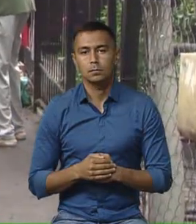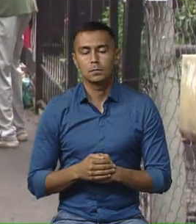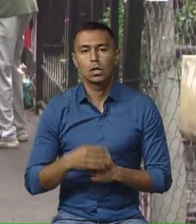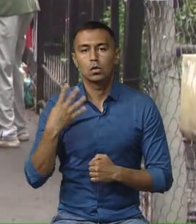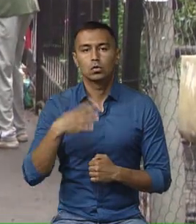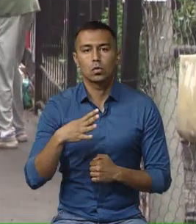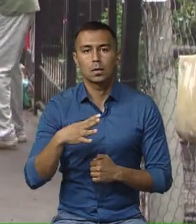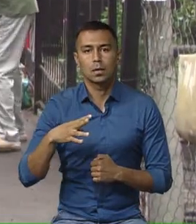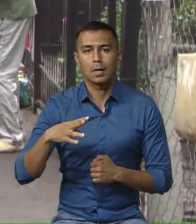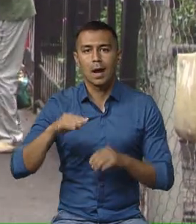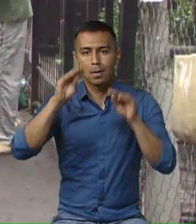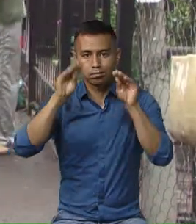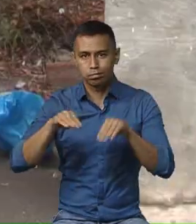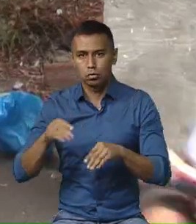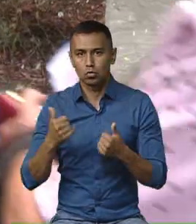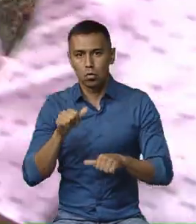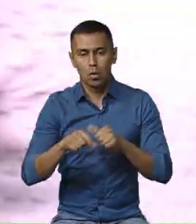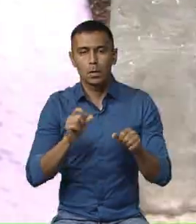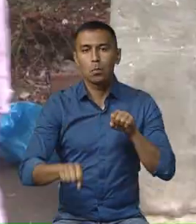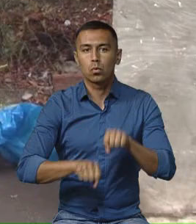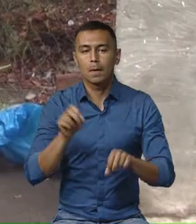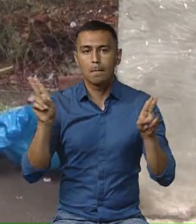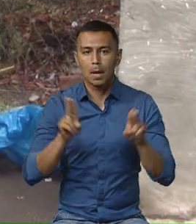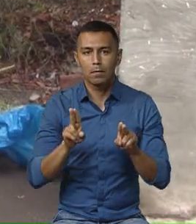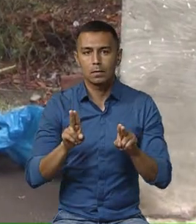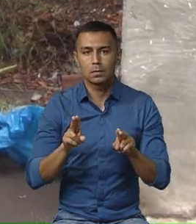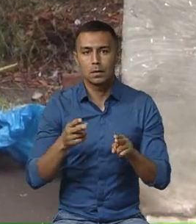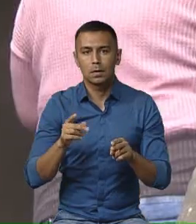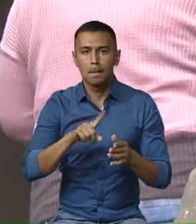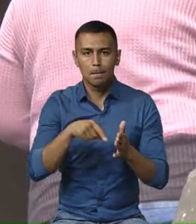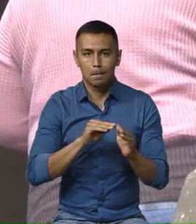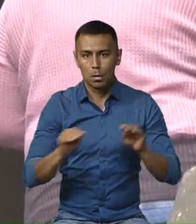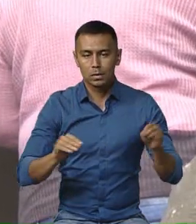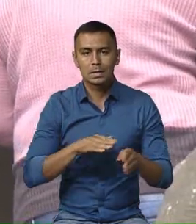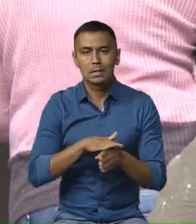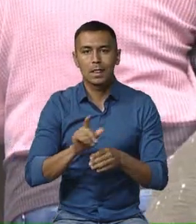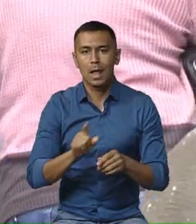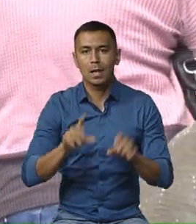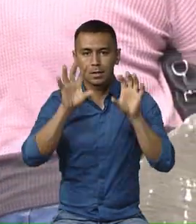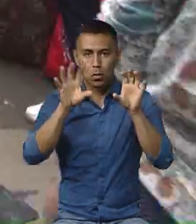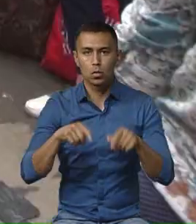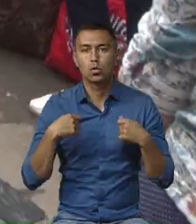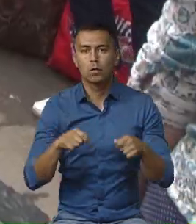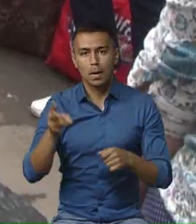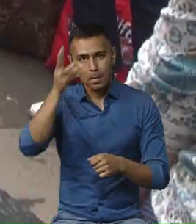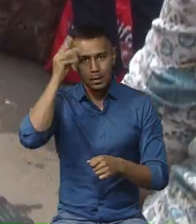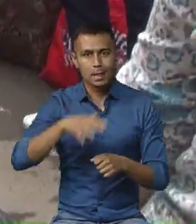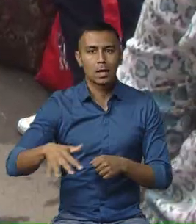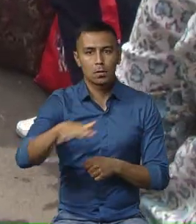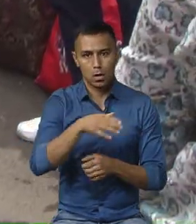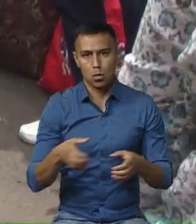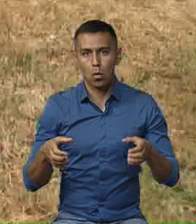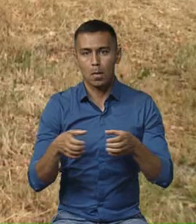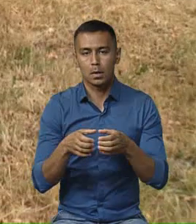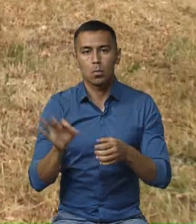40 адмінпротоколів склали цьогоріч за порушення правил благоустрою, здійснення несанкціонованої торгівлі у Хмельницькій територіальній